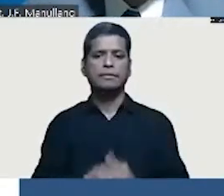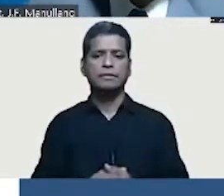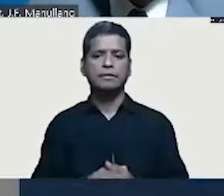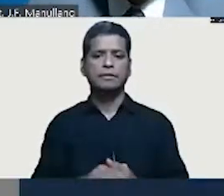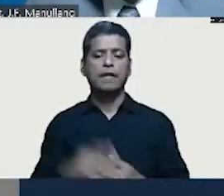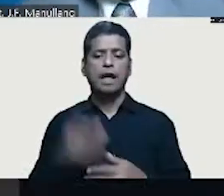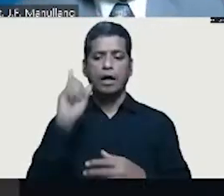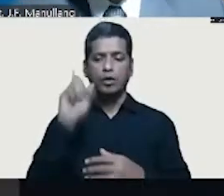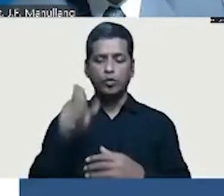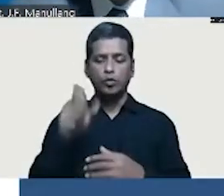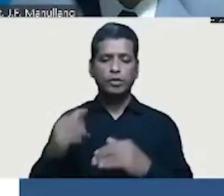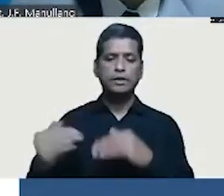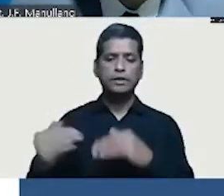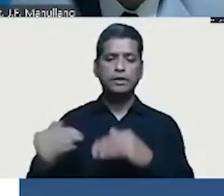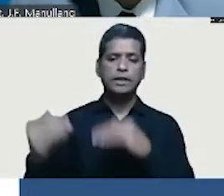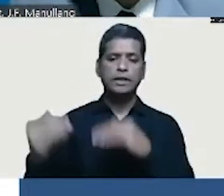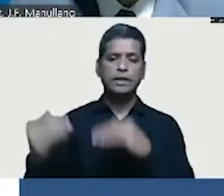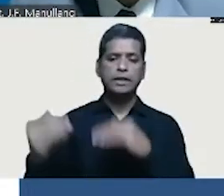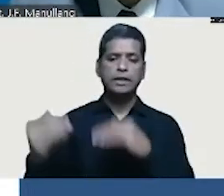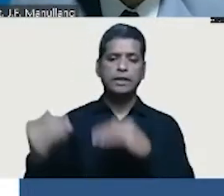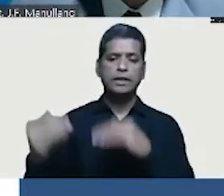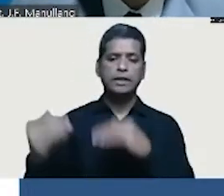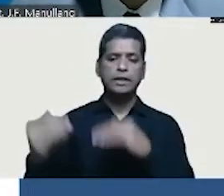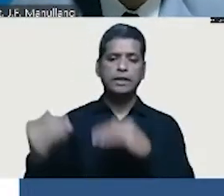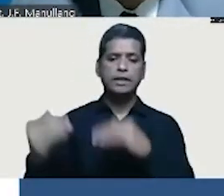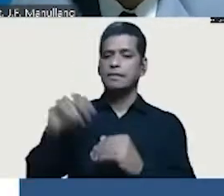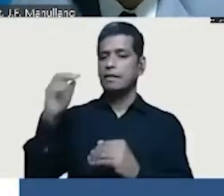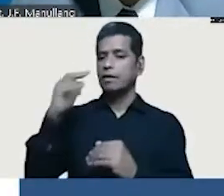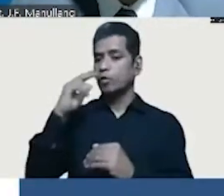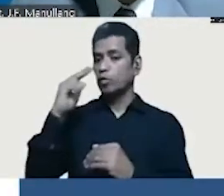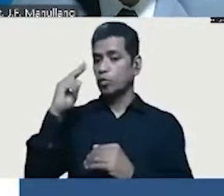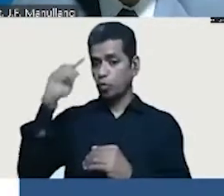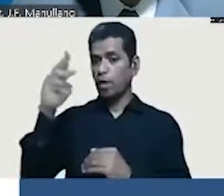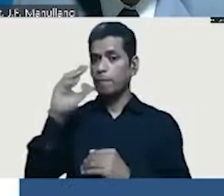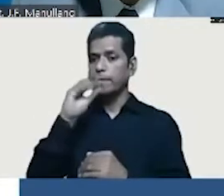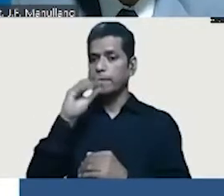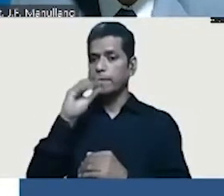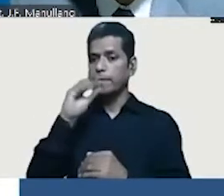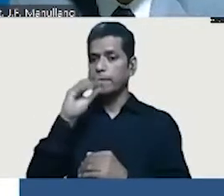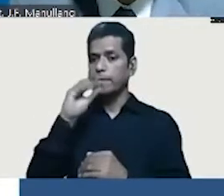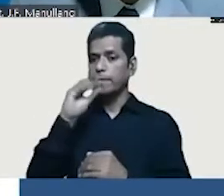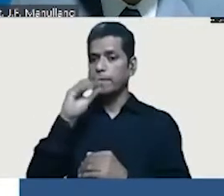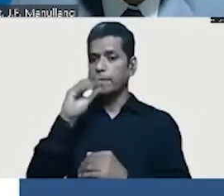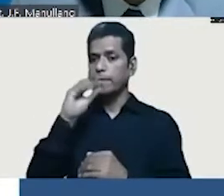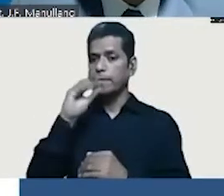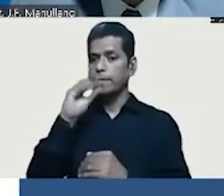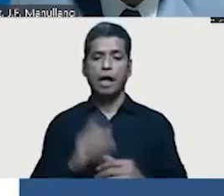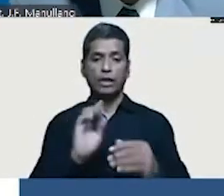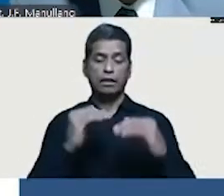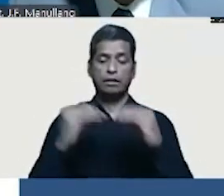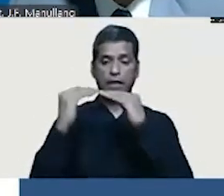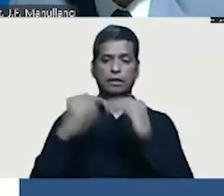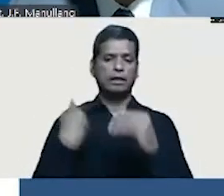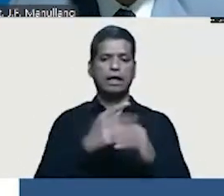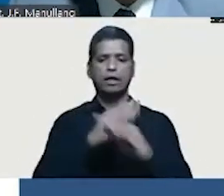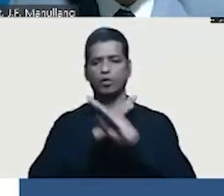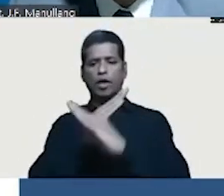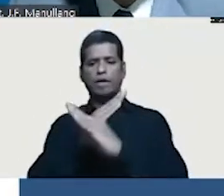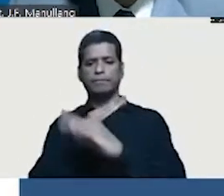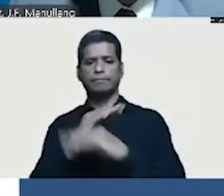semuanya kalau tidak maka kita akan menolak dan yang kedua diri 89